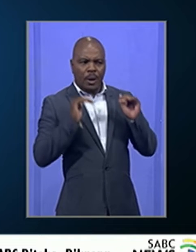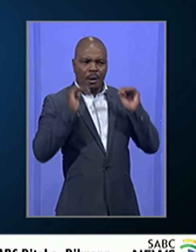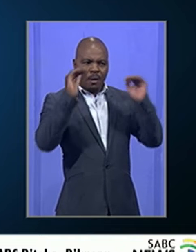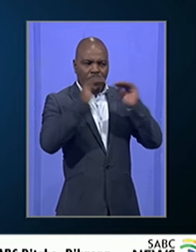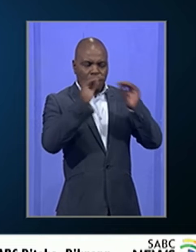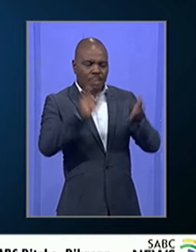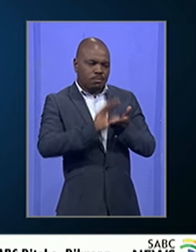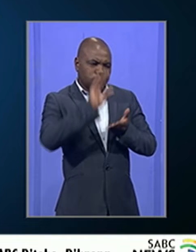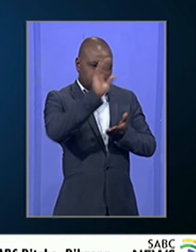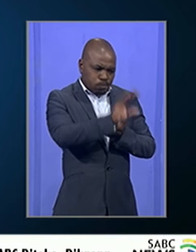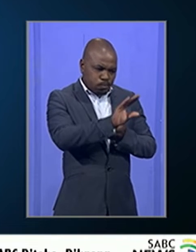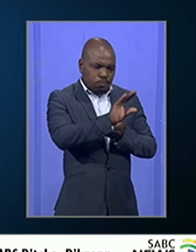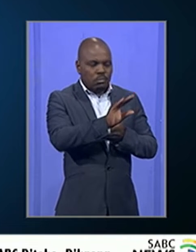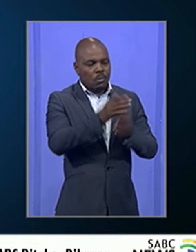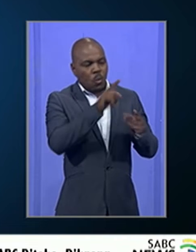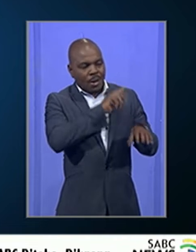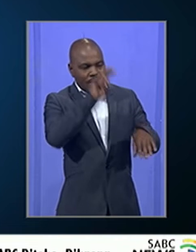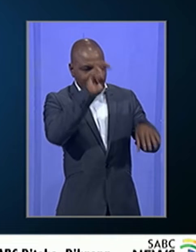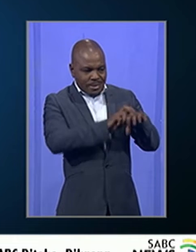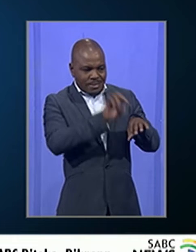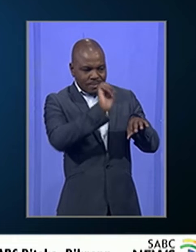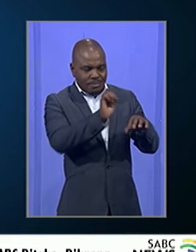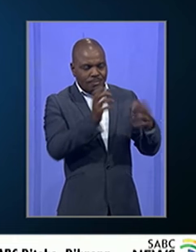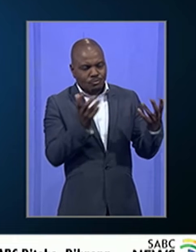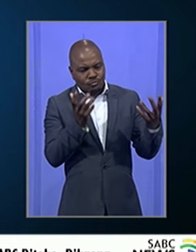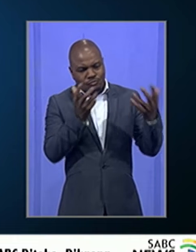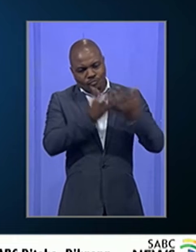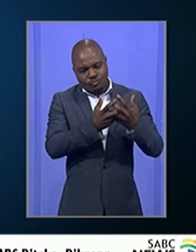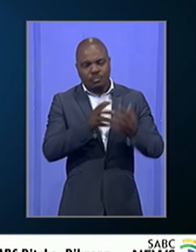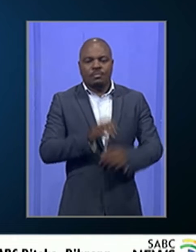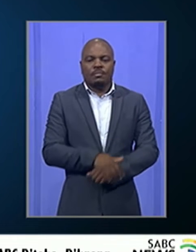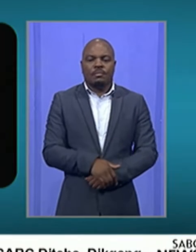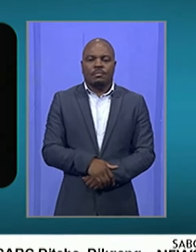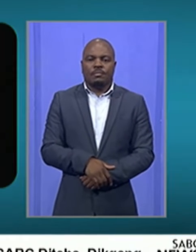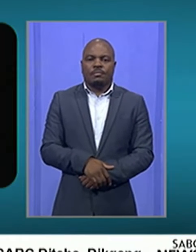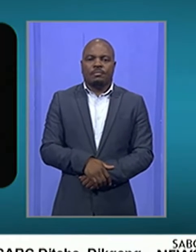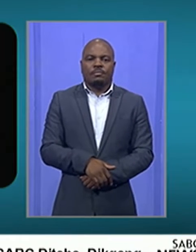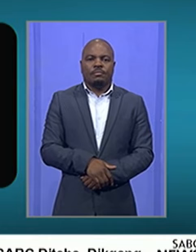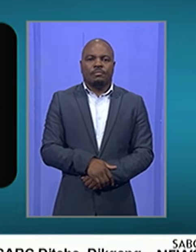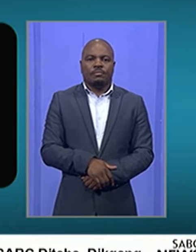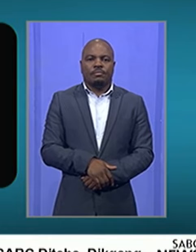a godimo go ya le ka dihloko tša dikolong tša go ikgetha.